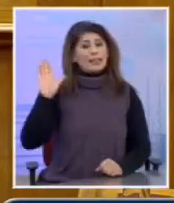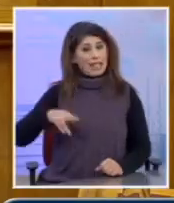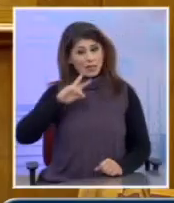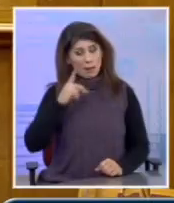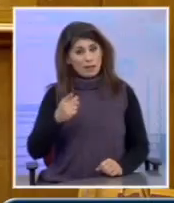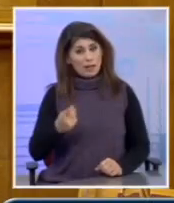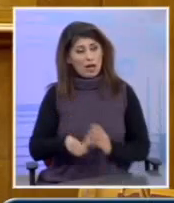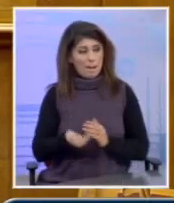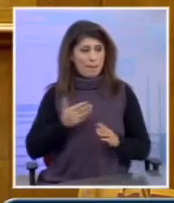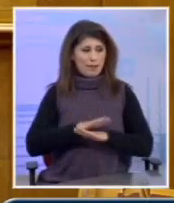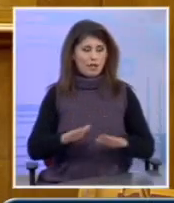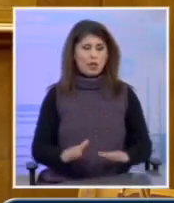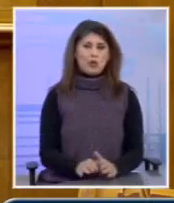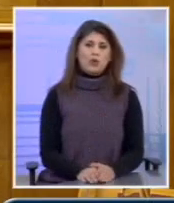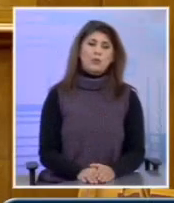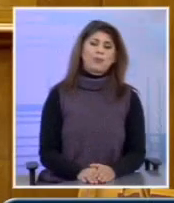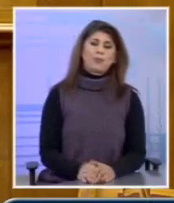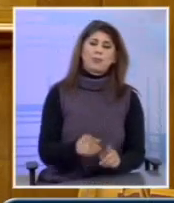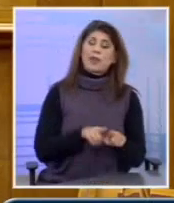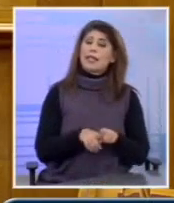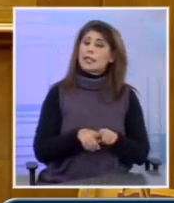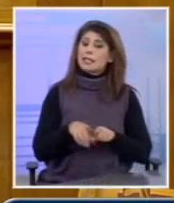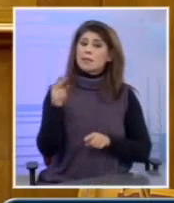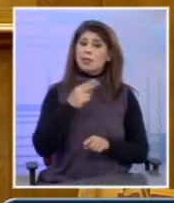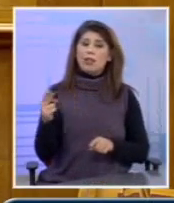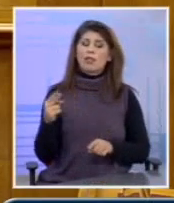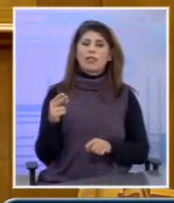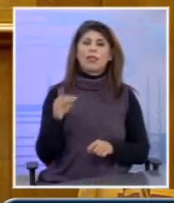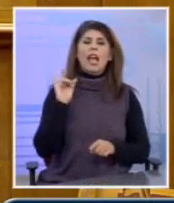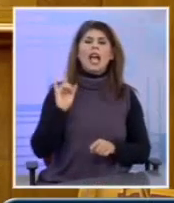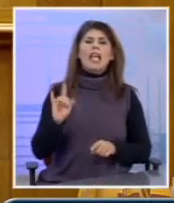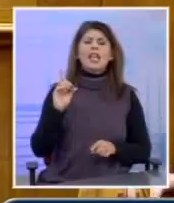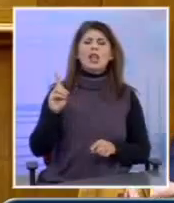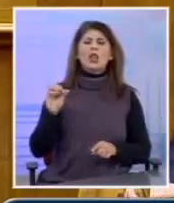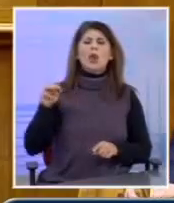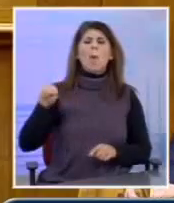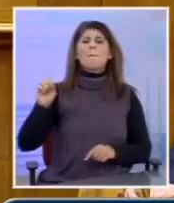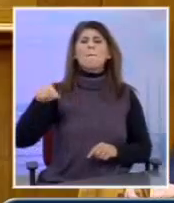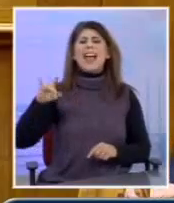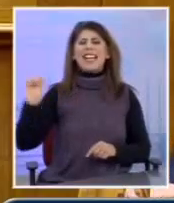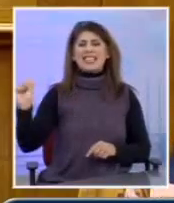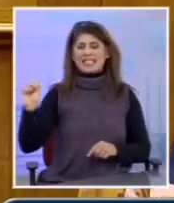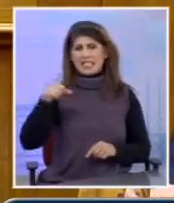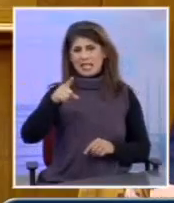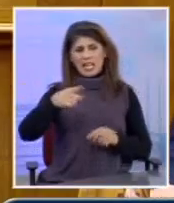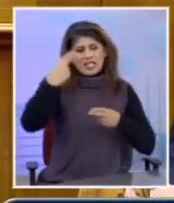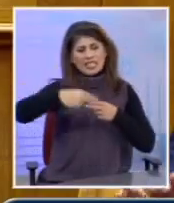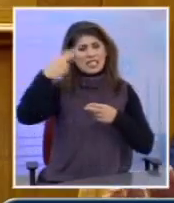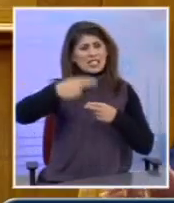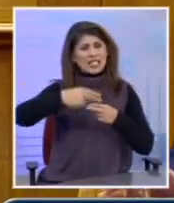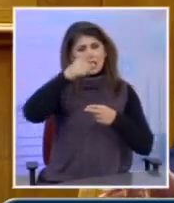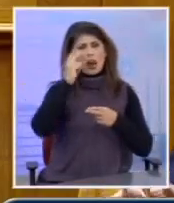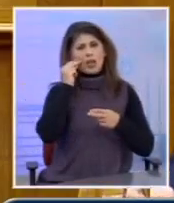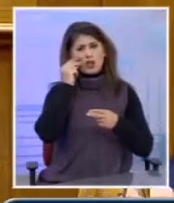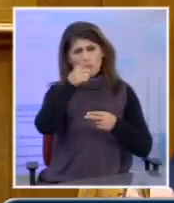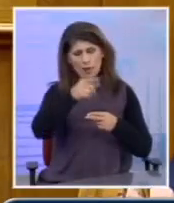πριν κατέβω από το βήμα σε σχέση με το ζήτημα της ιδωμένης. Θα πω βεβαίως και στη δευτερολογία αν χρειαστεί. Κοιτάξτε κύριε